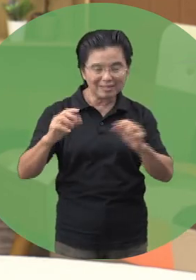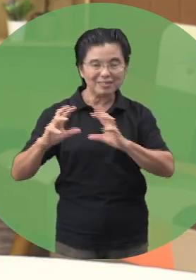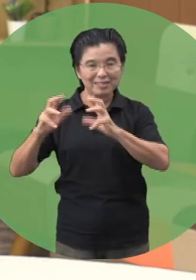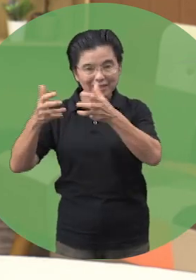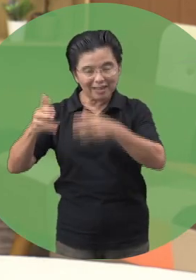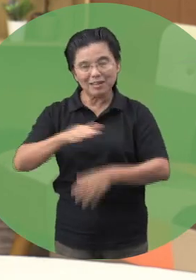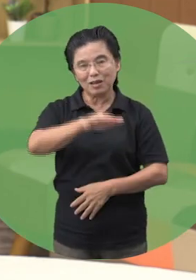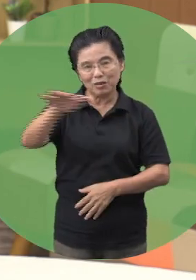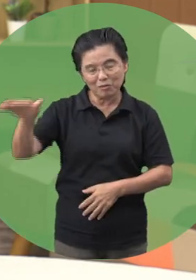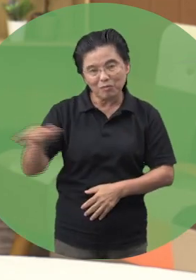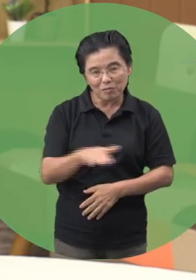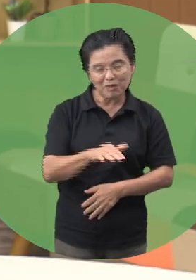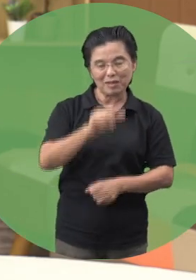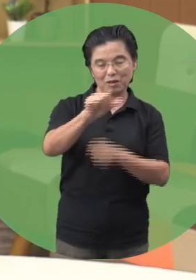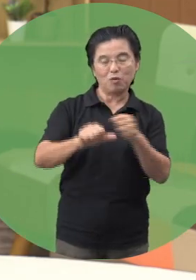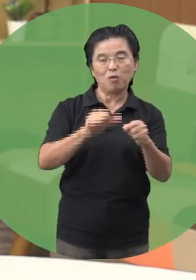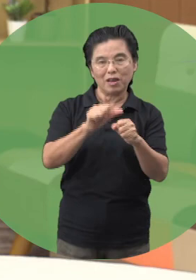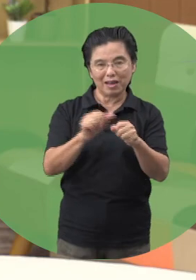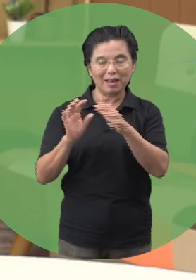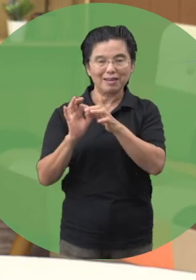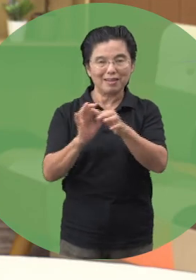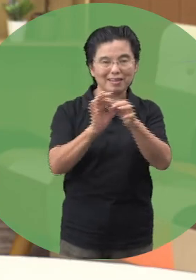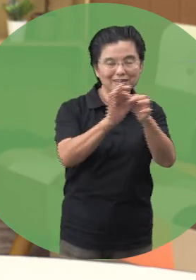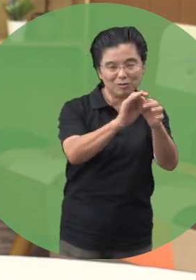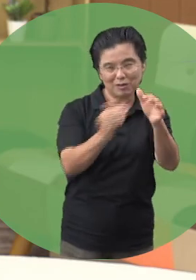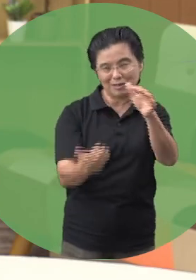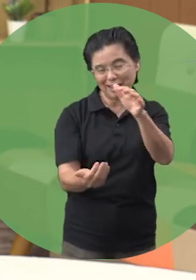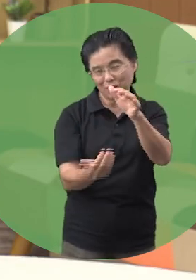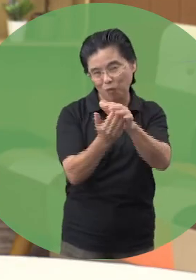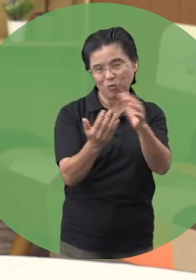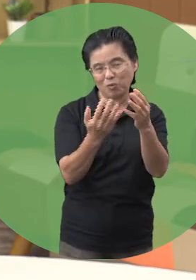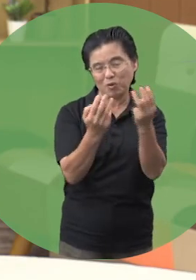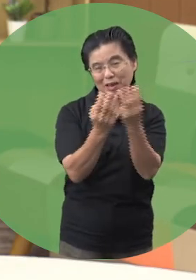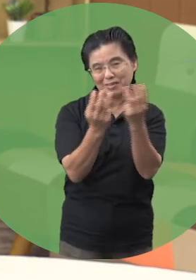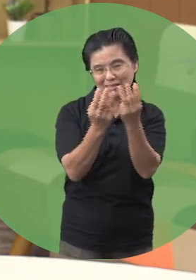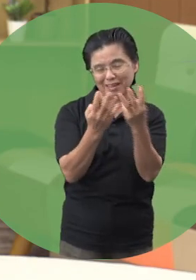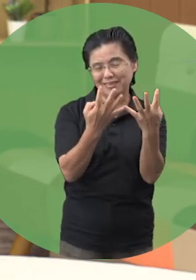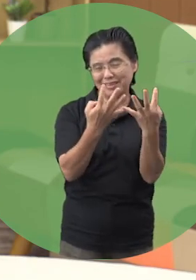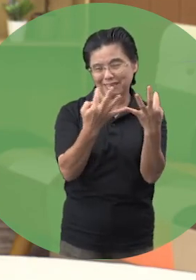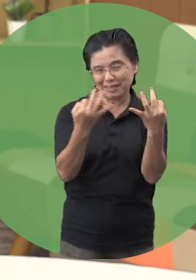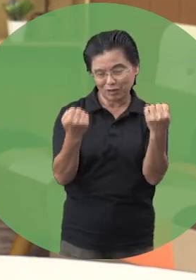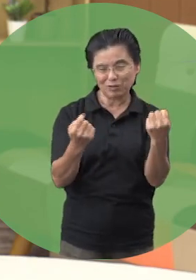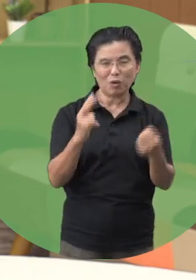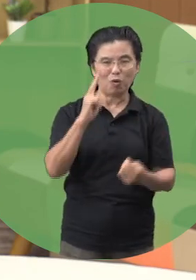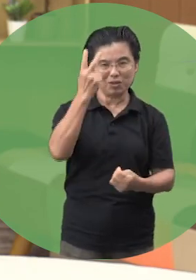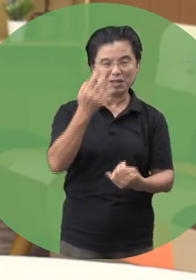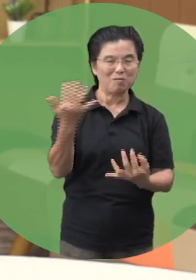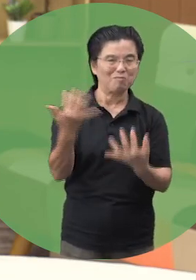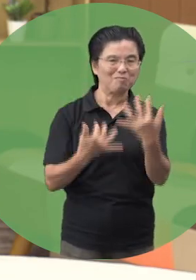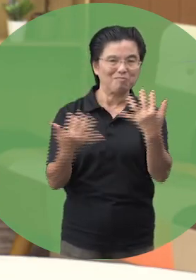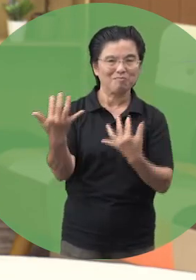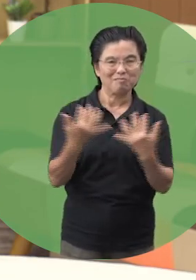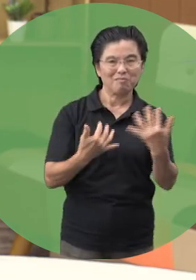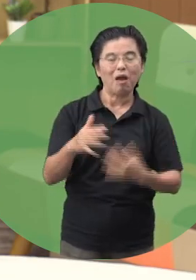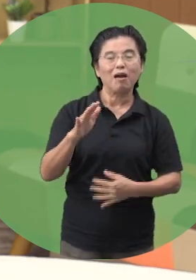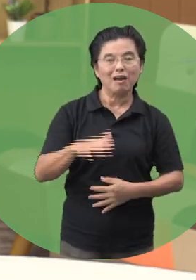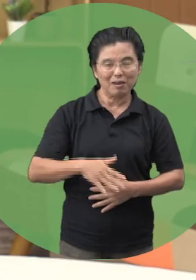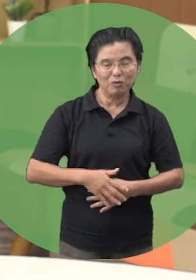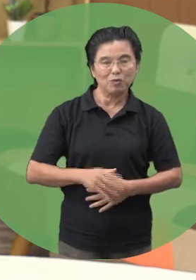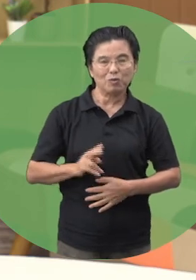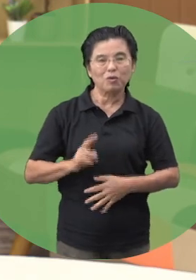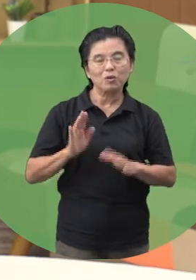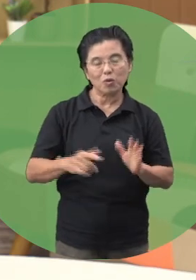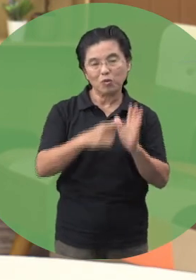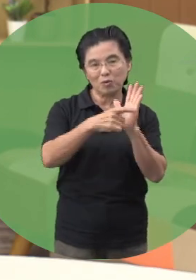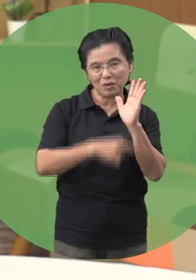に5年連続で過去最高記録を更新し、たくさんの人が沖縄を訪れています。そこで今日の